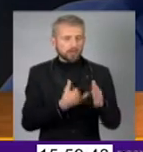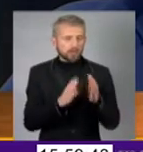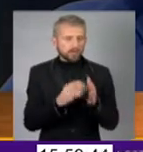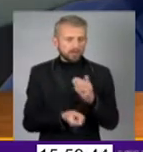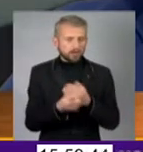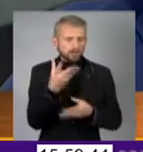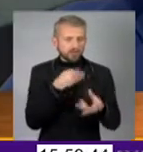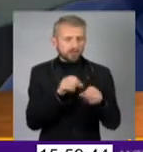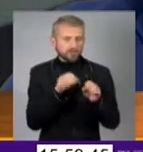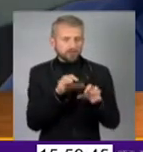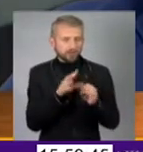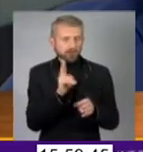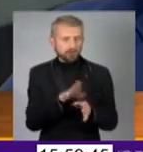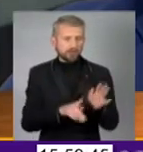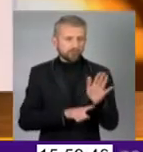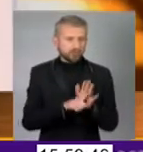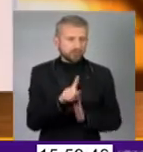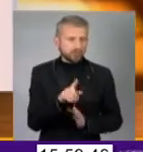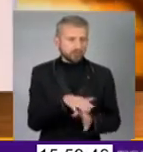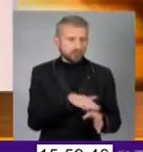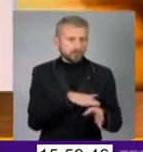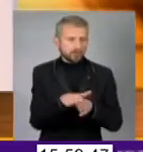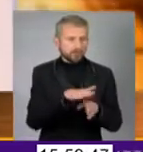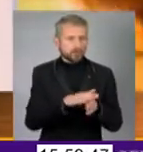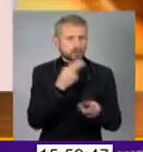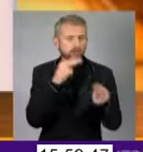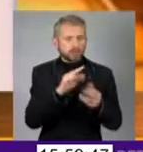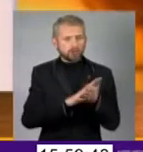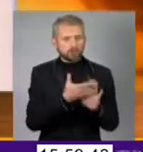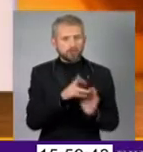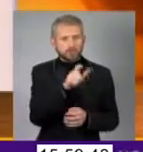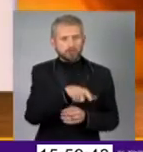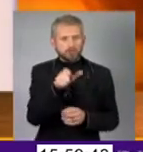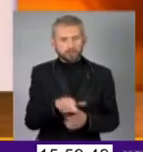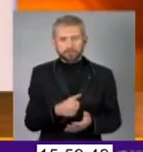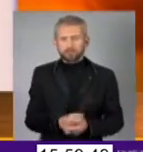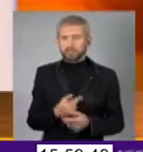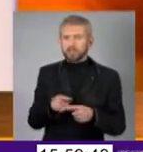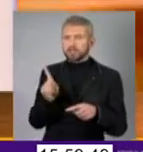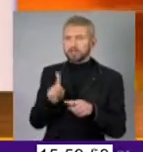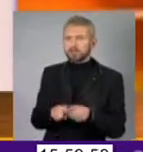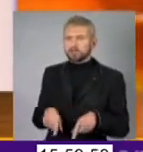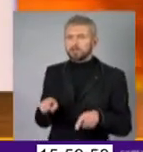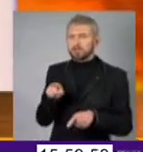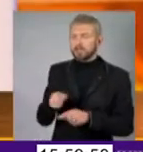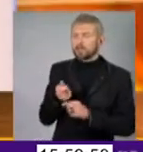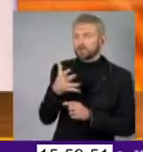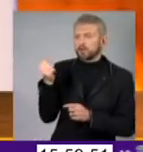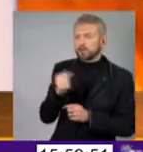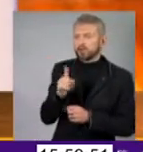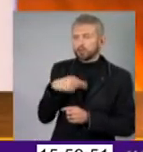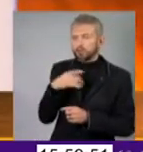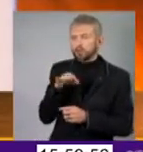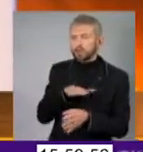чарівники, які починають здійснювати покращення умов для наших мешканців. Так, ну це така з тих кількох тижнів, поки ми говоримо